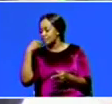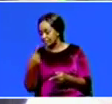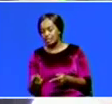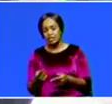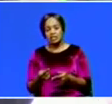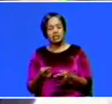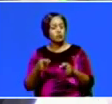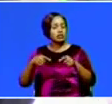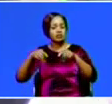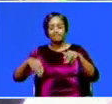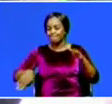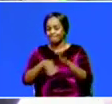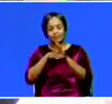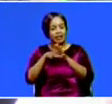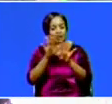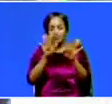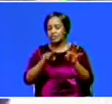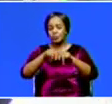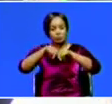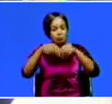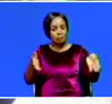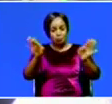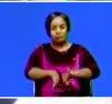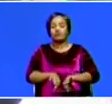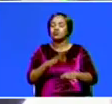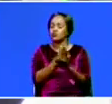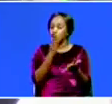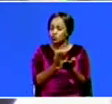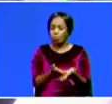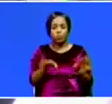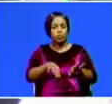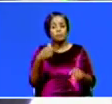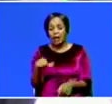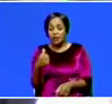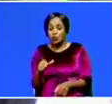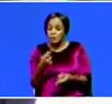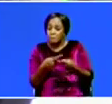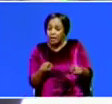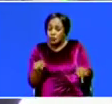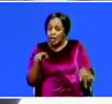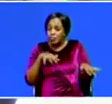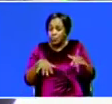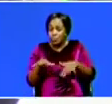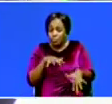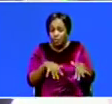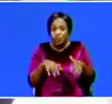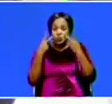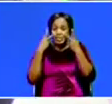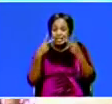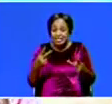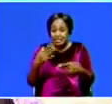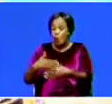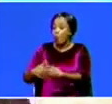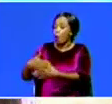So kila siku tunaka in fear. Ndiyo haijabomolewa, lakini we are in fear. Saizi naona perimeter wall